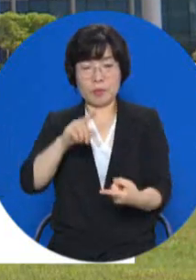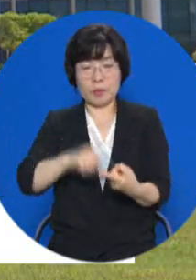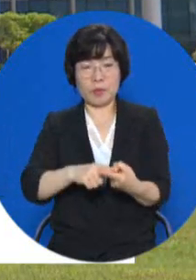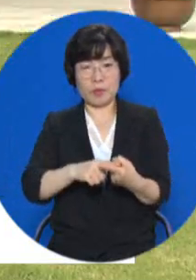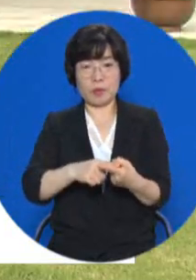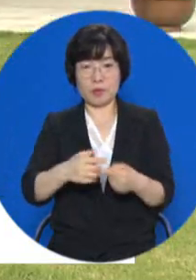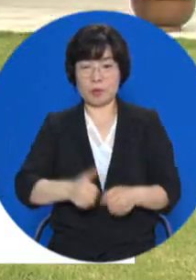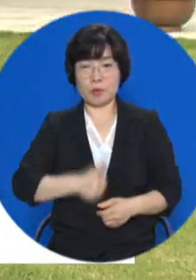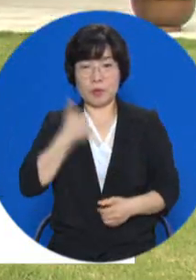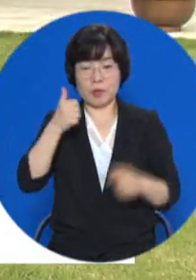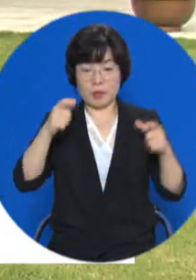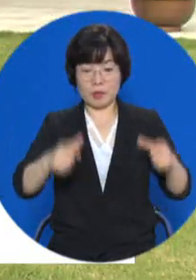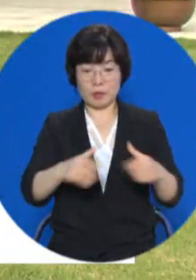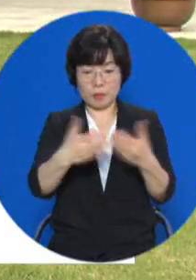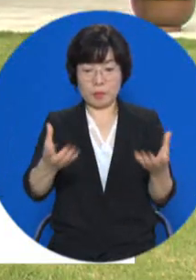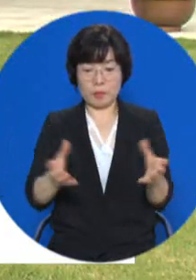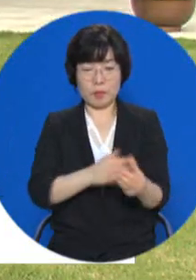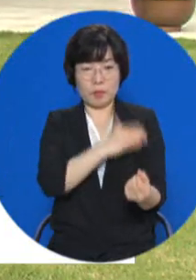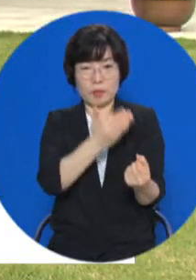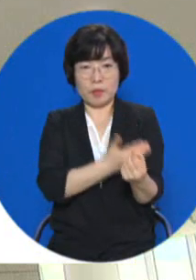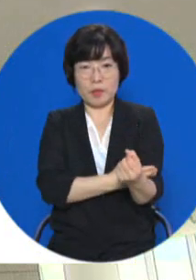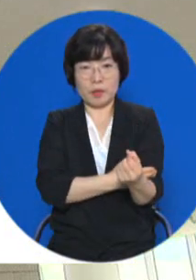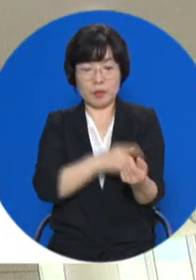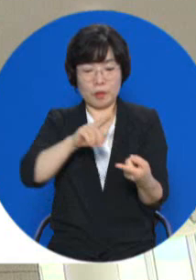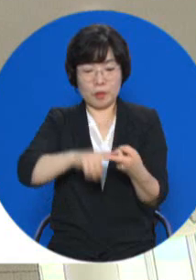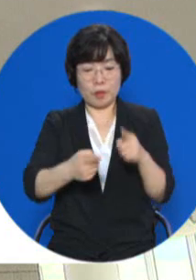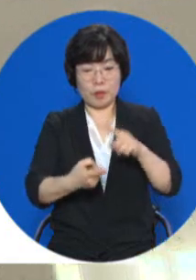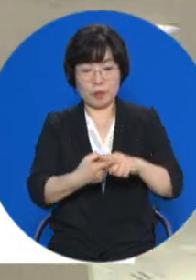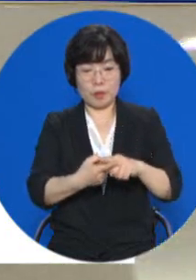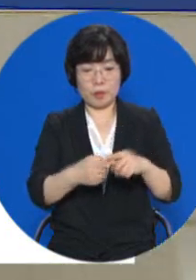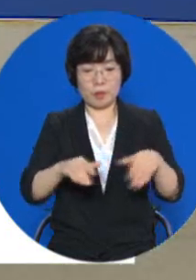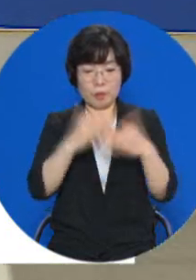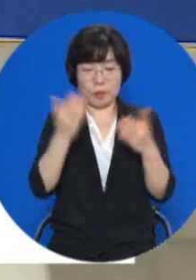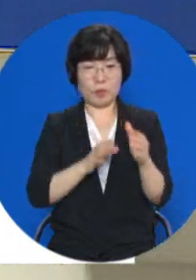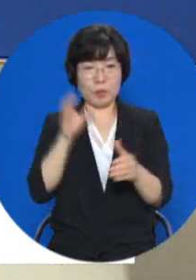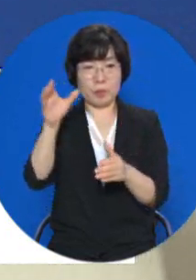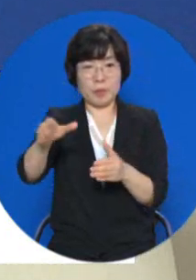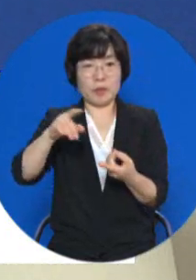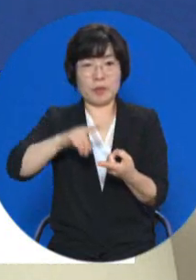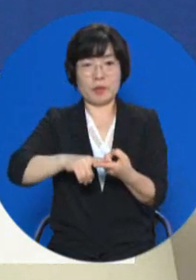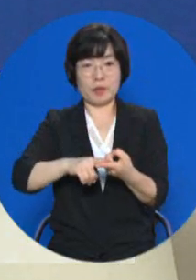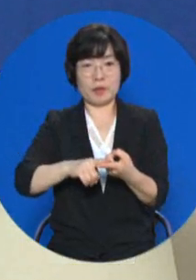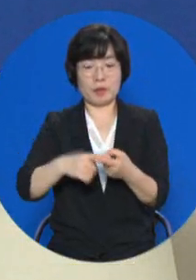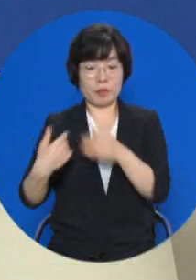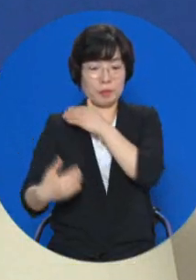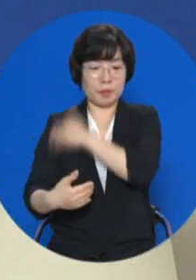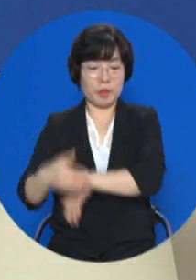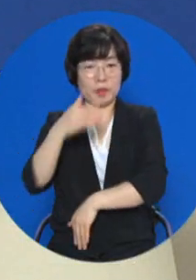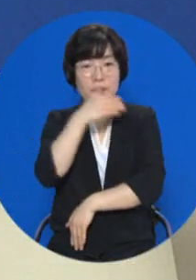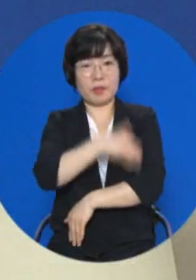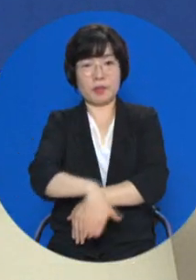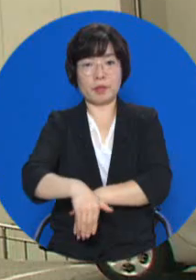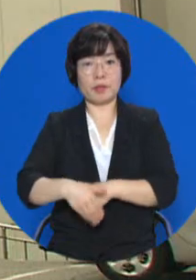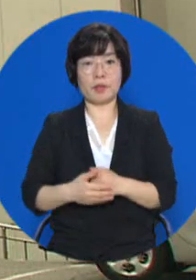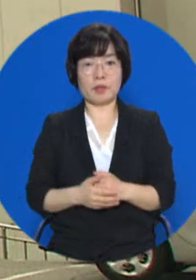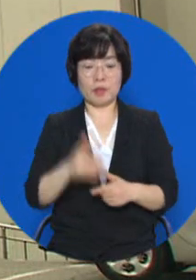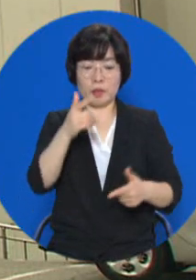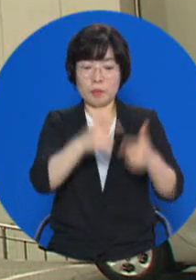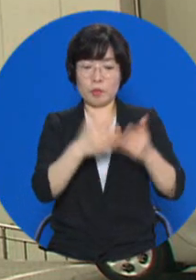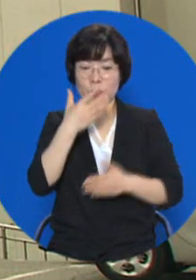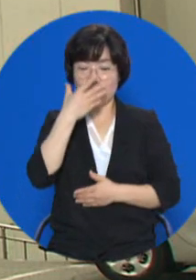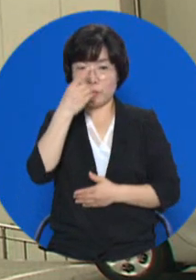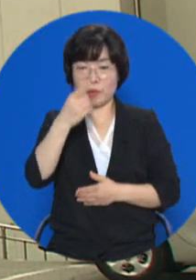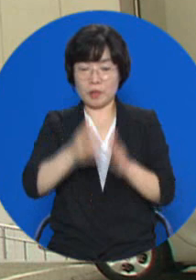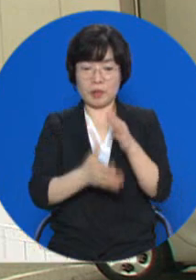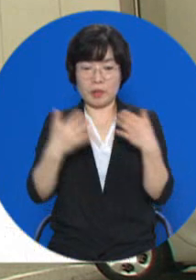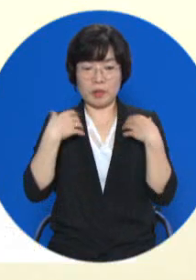말하면서 지역민과 지역의 언론가 대도시권으로 묶여 위축되는 데는 무관심한 겁니다. 목포와